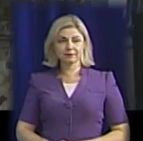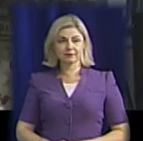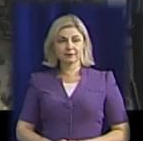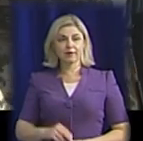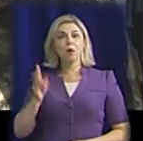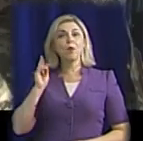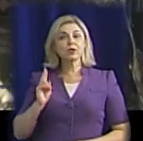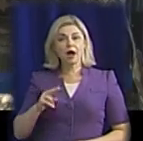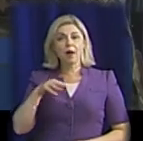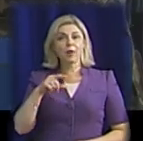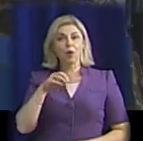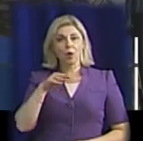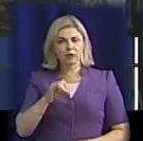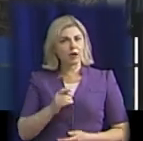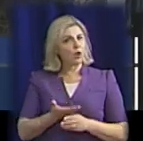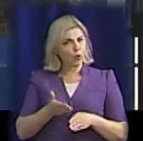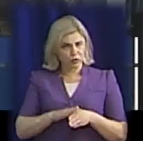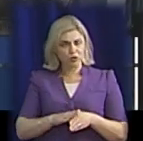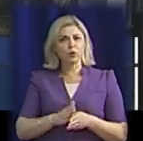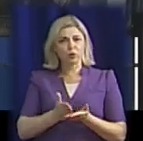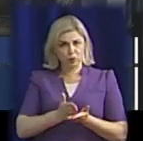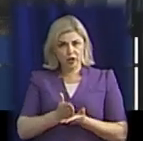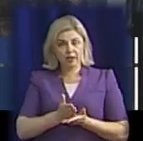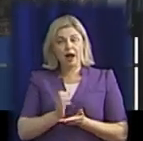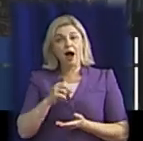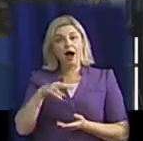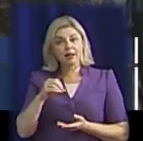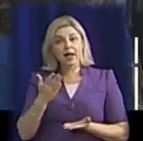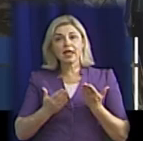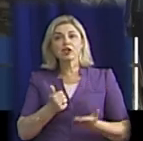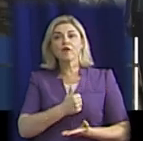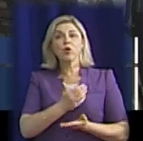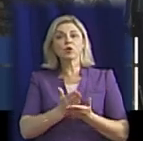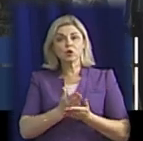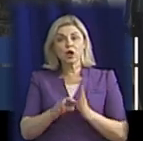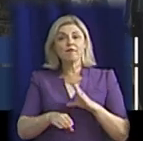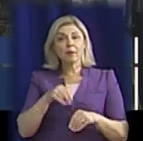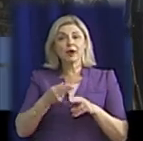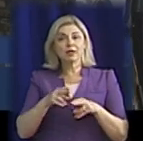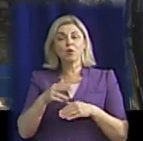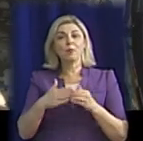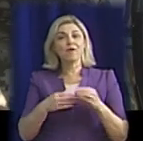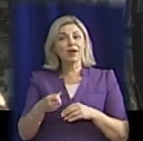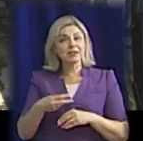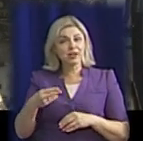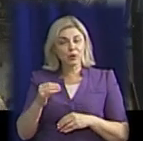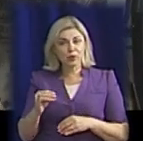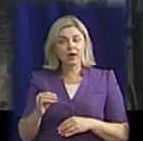Морській піхоті доволі важко служити, але якщо військовослужбовці вибирають саме цю професію,